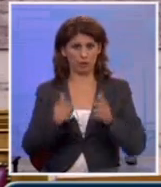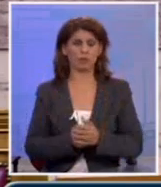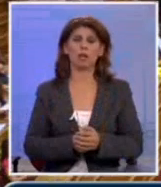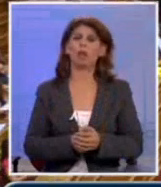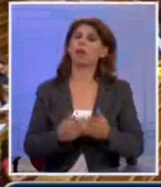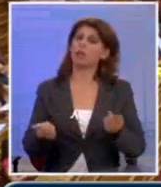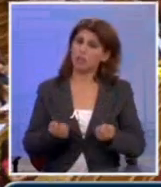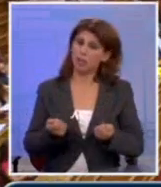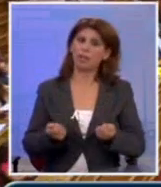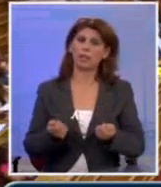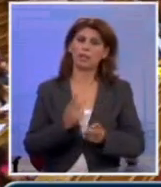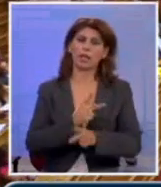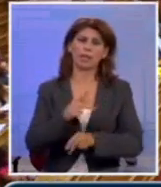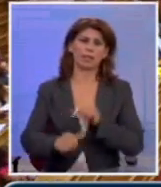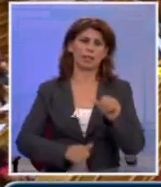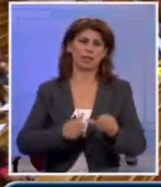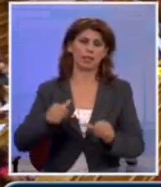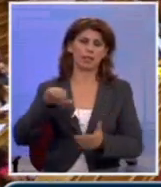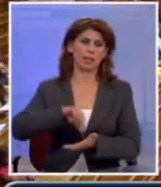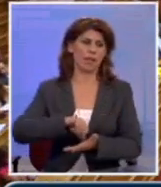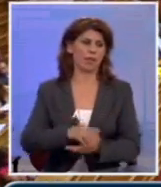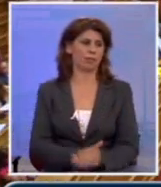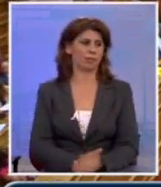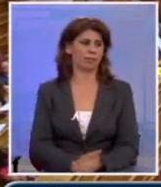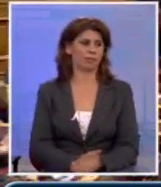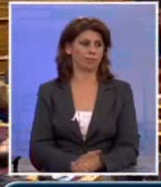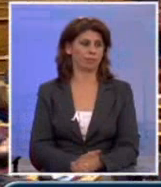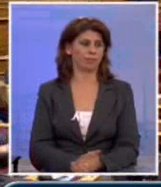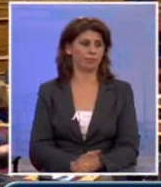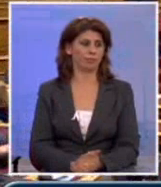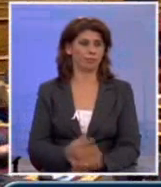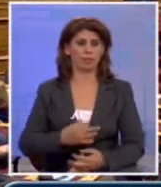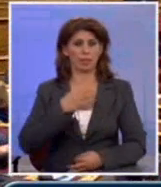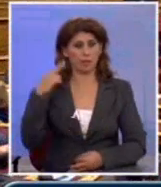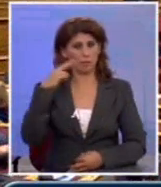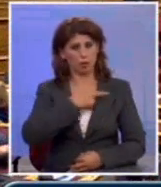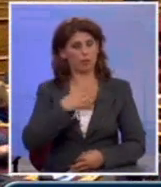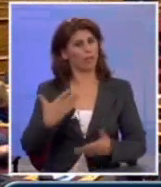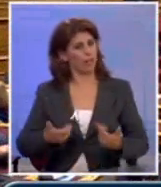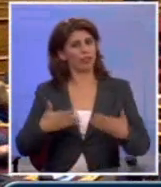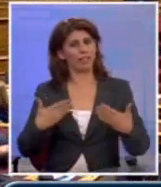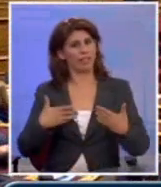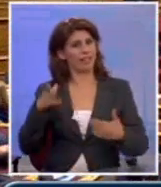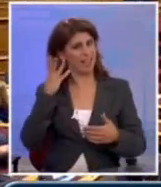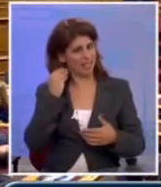να γίνει η αντικατάσταση στην έδρα. Κύριε